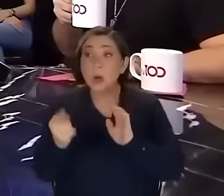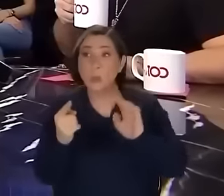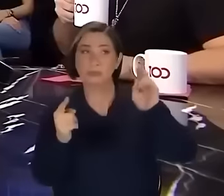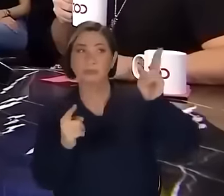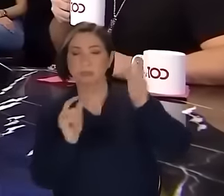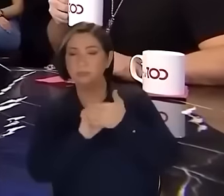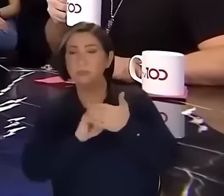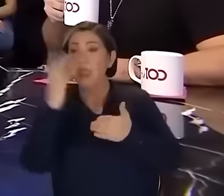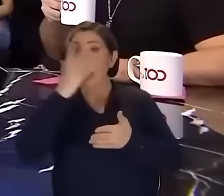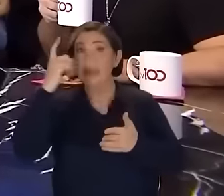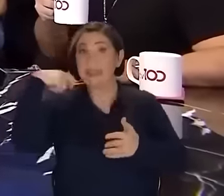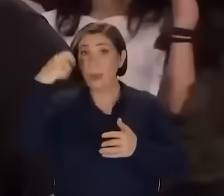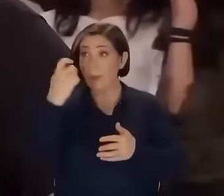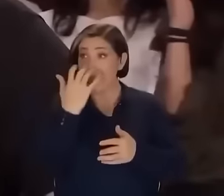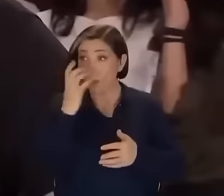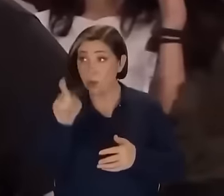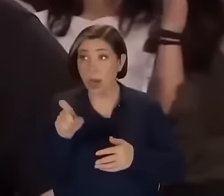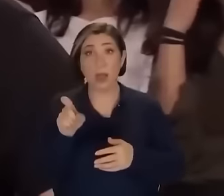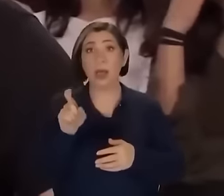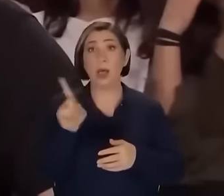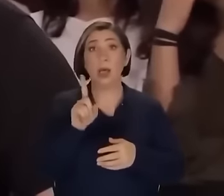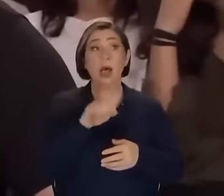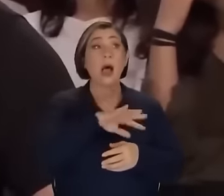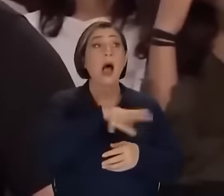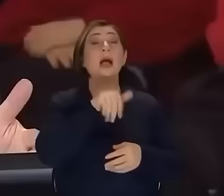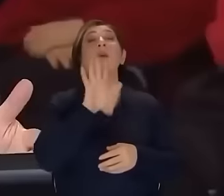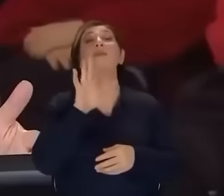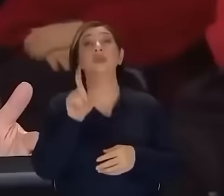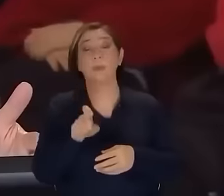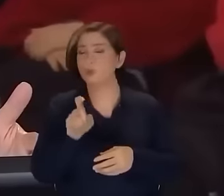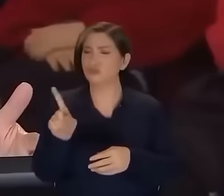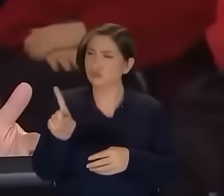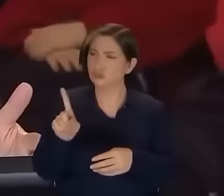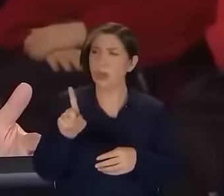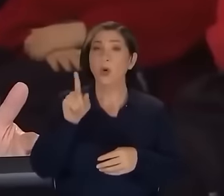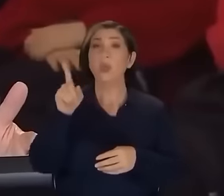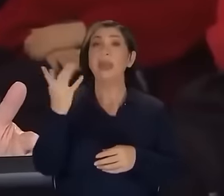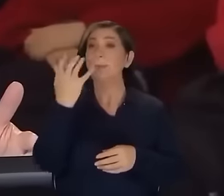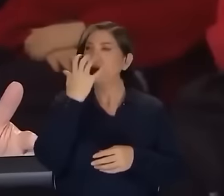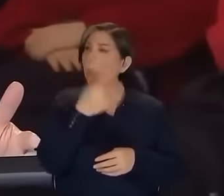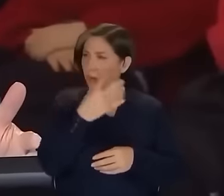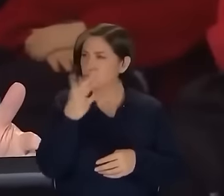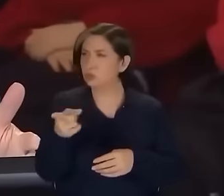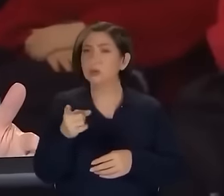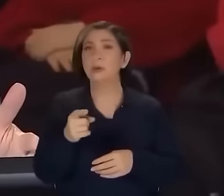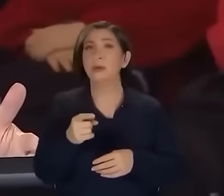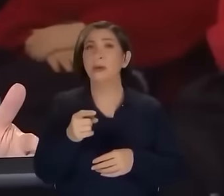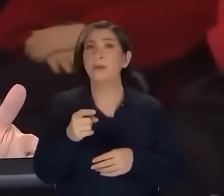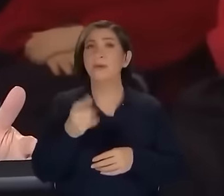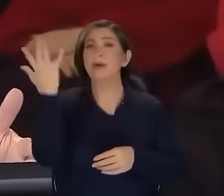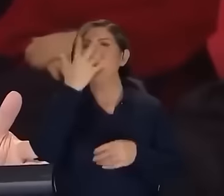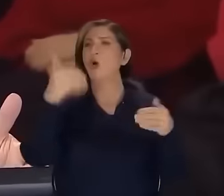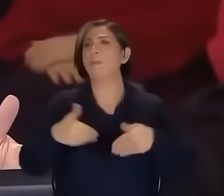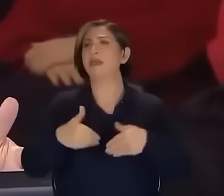onlar... Bir kara sinema mı bekliyorlar? Mı? Hayır. Paraklamamışlar mı? Hayır böyle bir şey değil. Onlar şunu bekliyor. Diyor ki